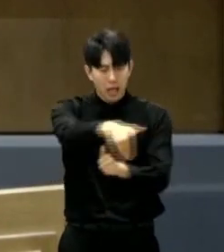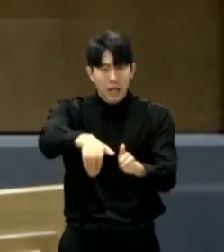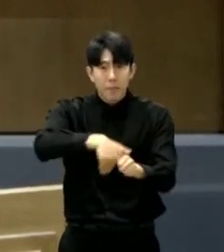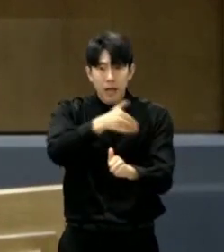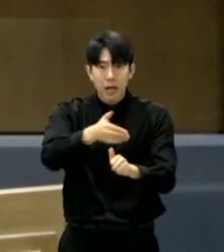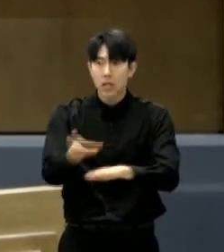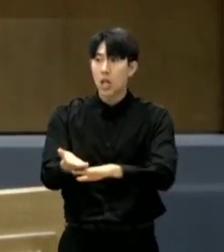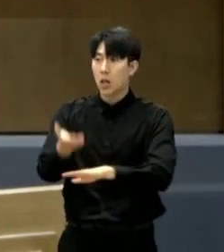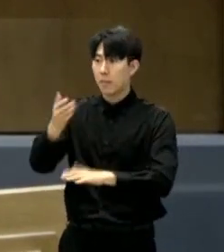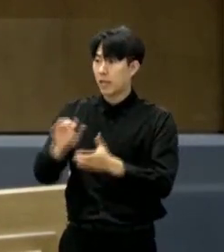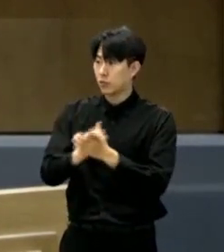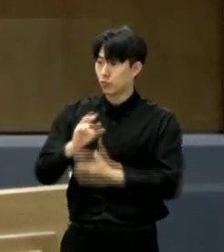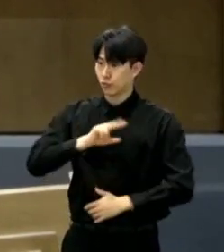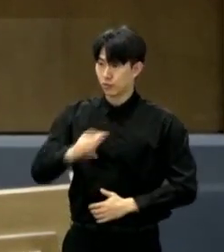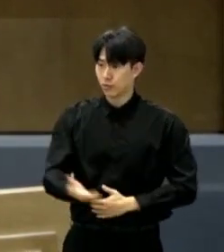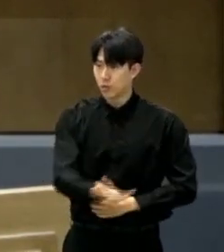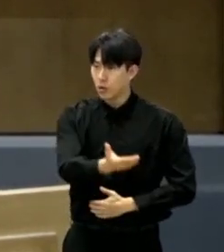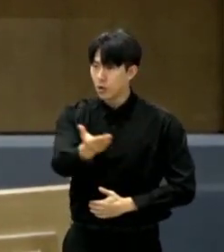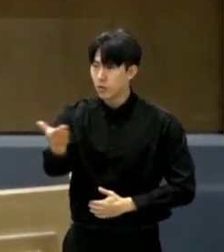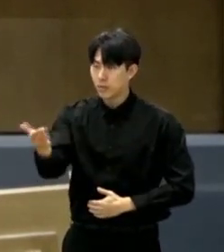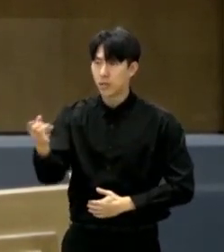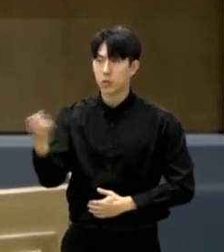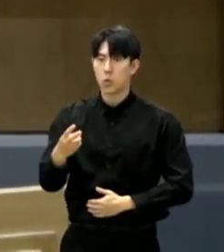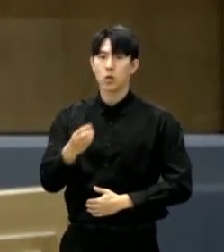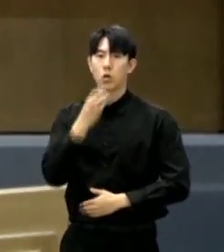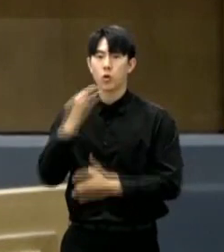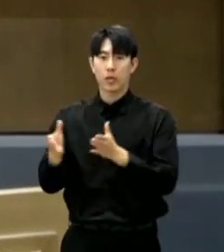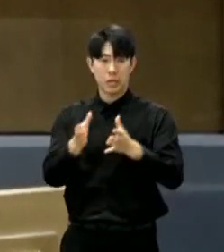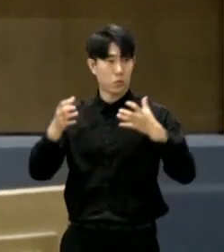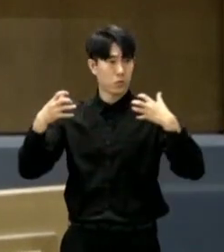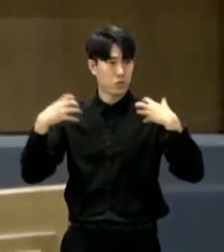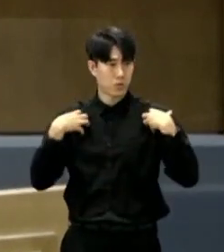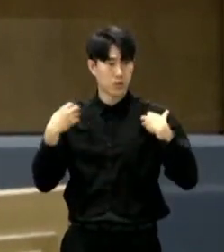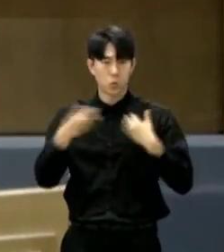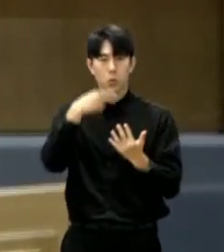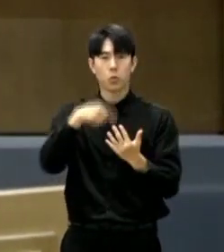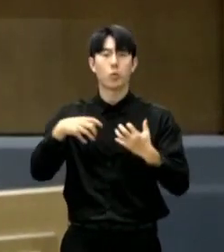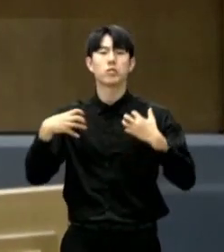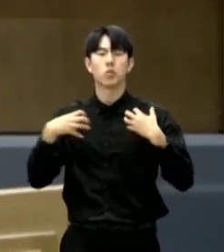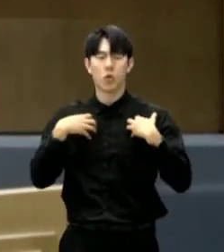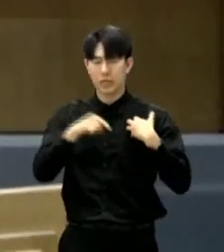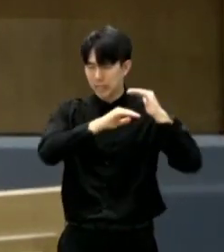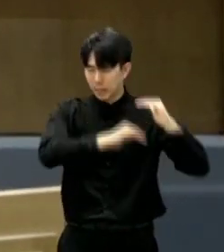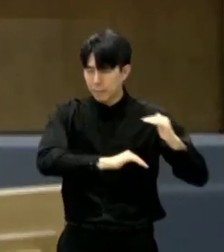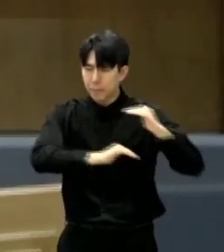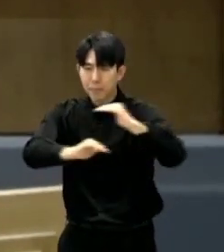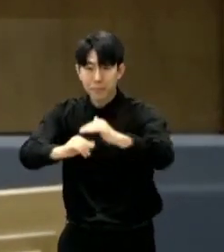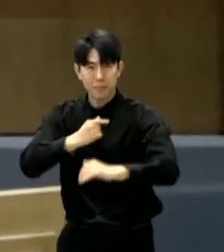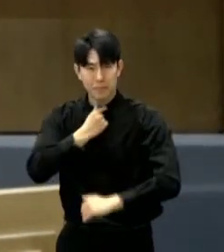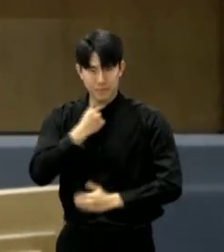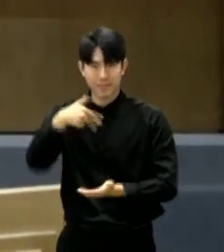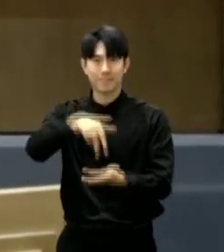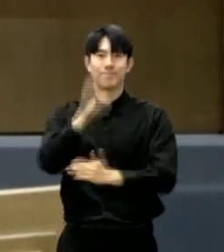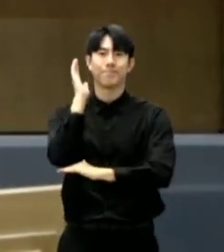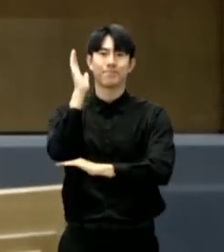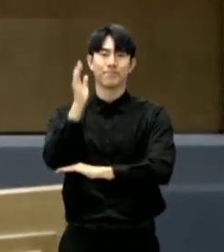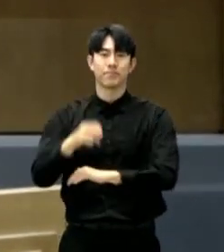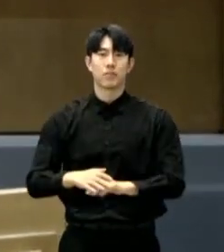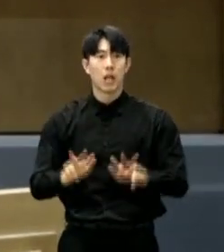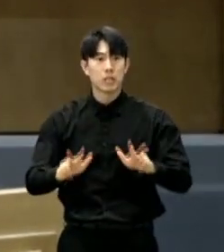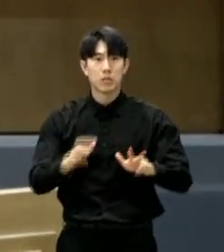선배 동료 의원님들과 도청 그리고 교육청에 알리고자 이 자리에 섰습니다.